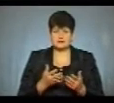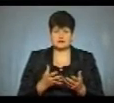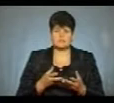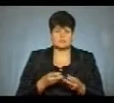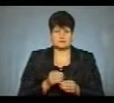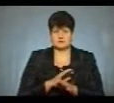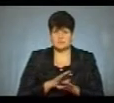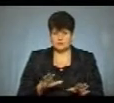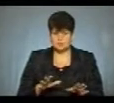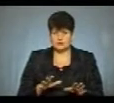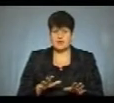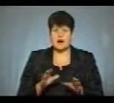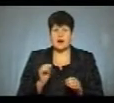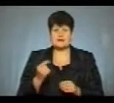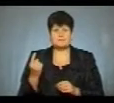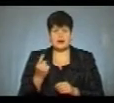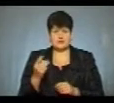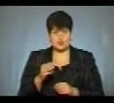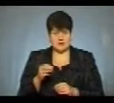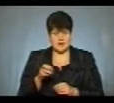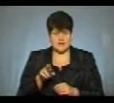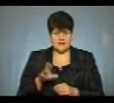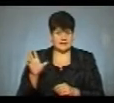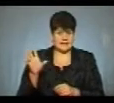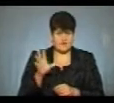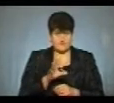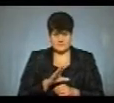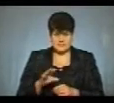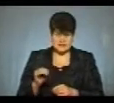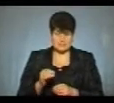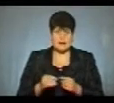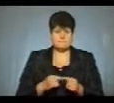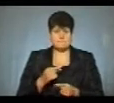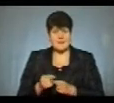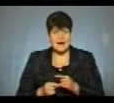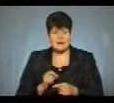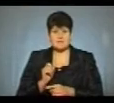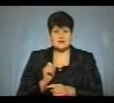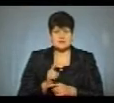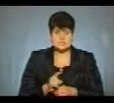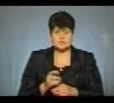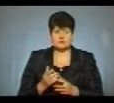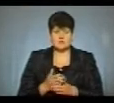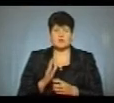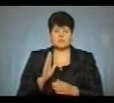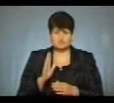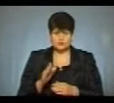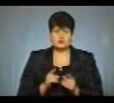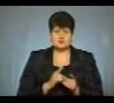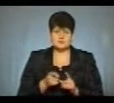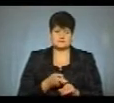будуть. А от, власне, з 1 травня вже і для всіх при перепризначенні на наступний період ці всі зміни будуть